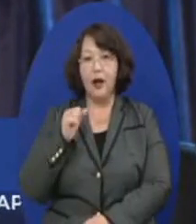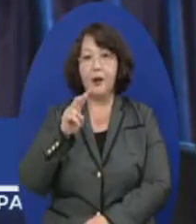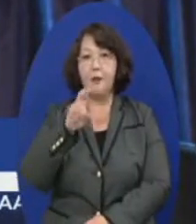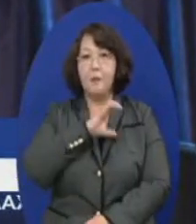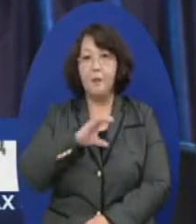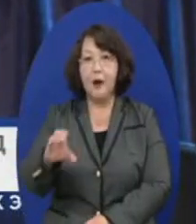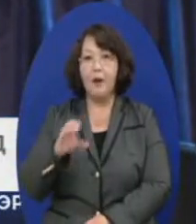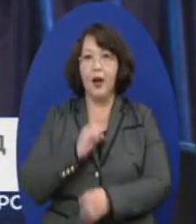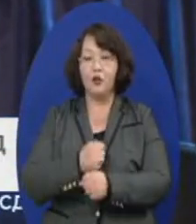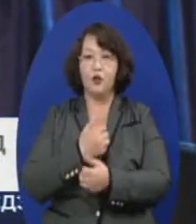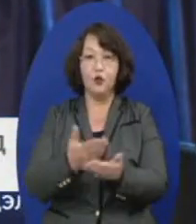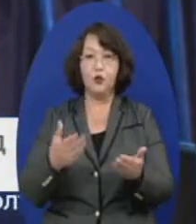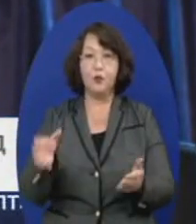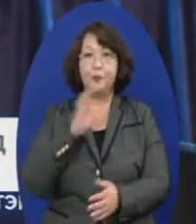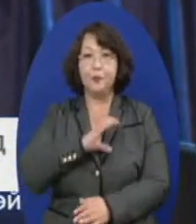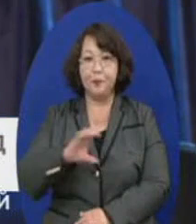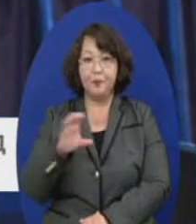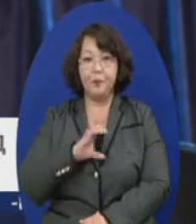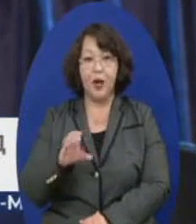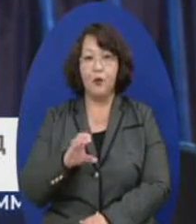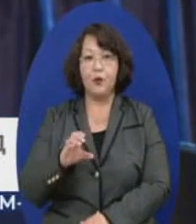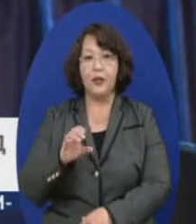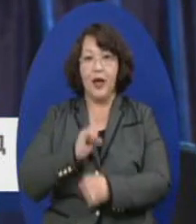нэгж байгуулгын ажил олгогчдын хариуцлага